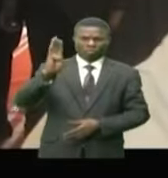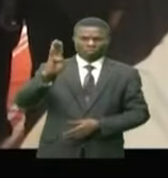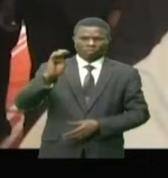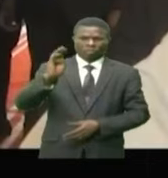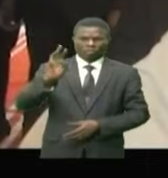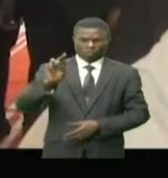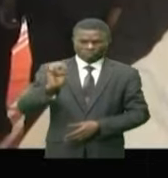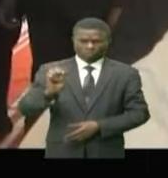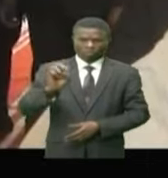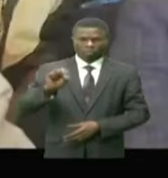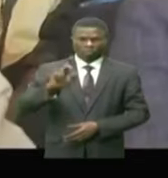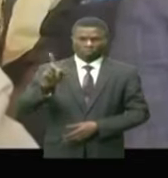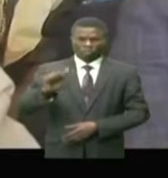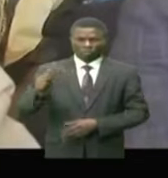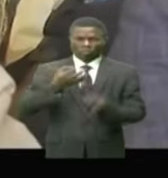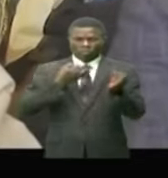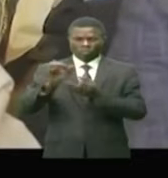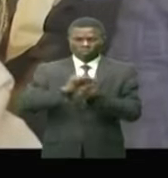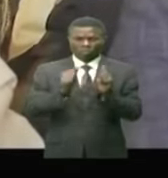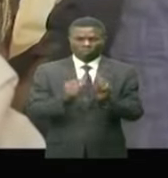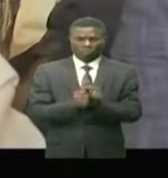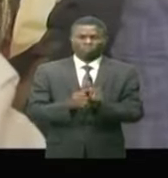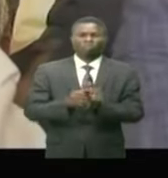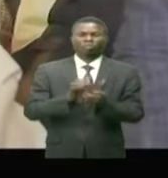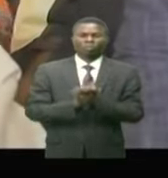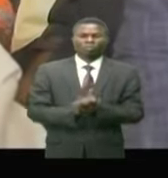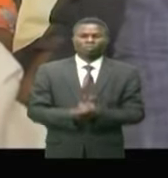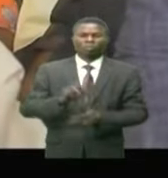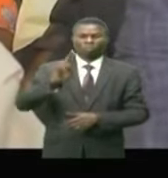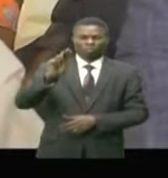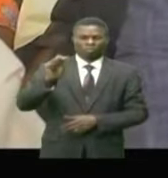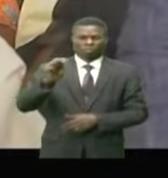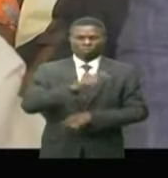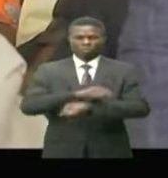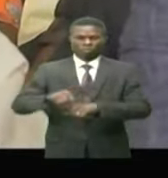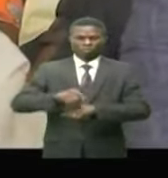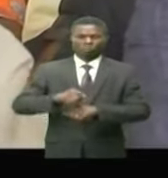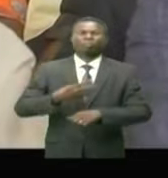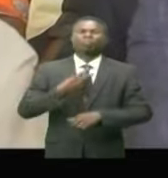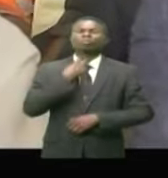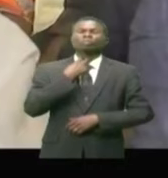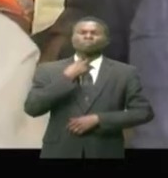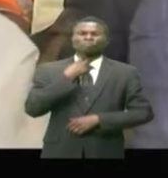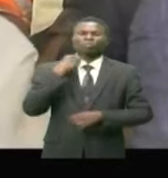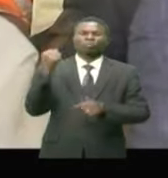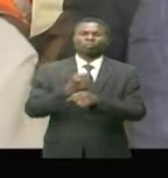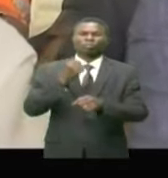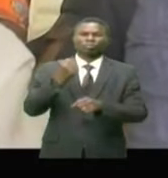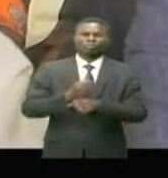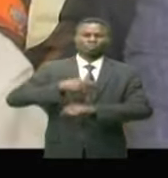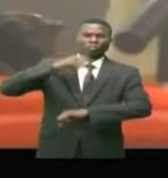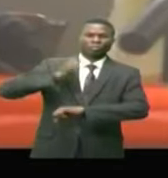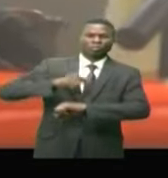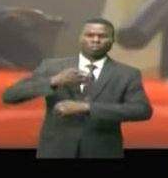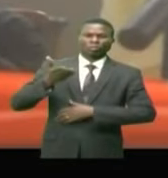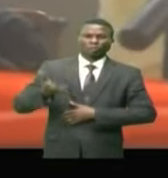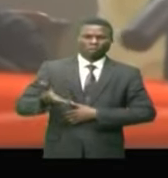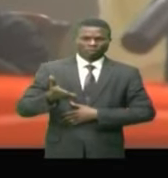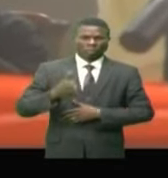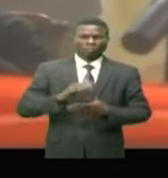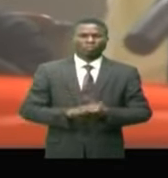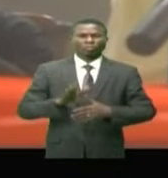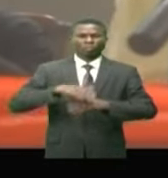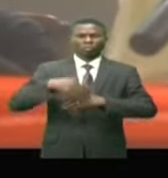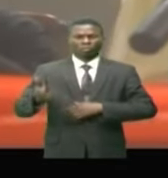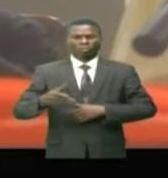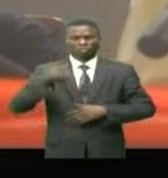le thème ayant trait à l'inertie du ministère public comme obstacle à l'exercice de l'action publique. Enfin,